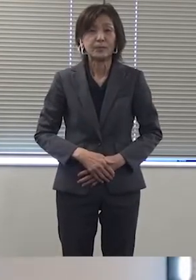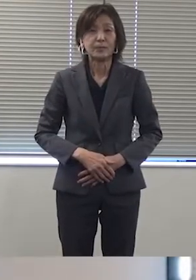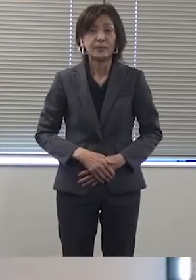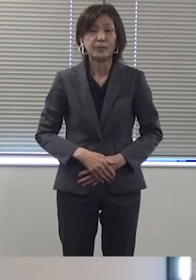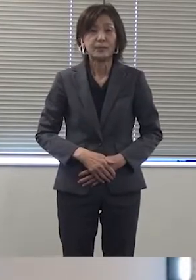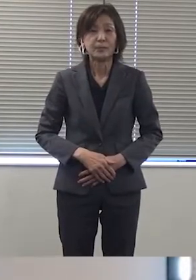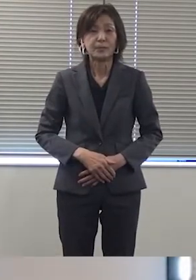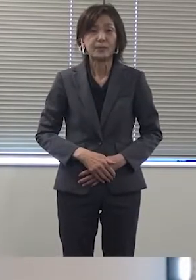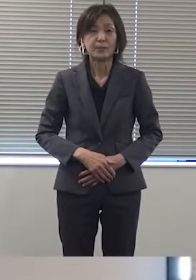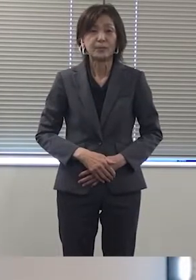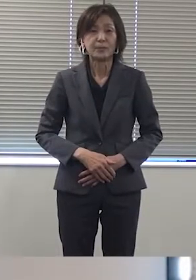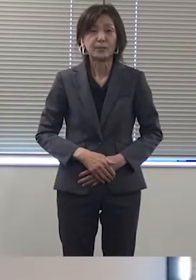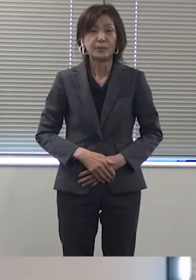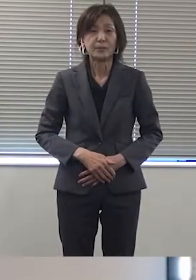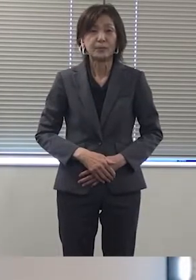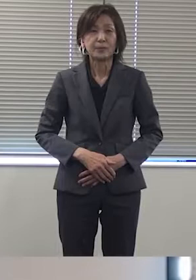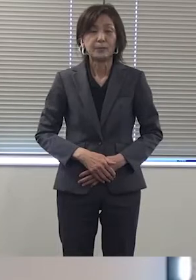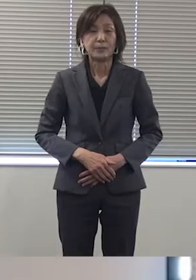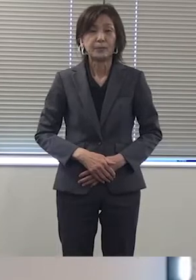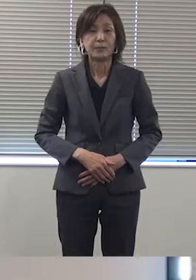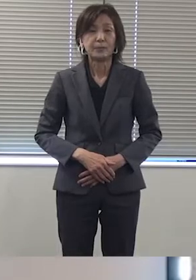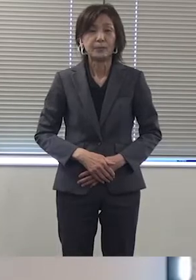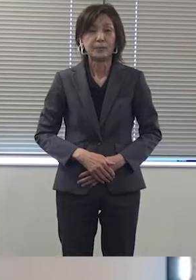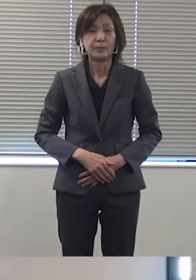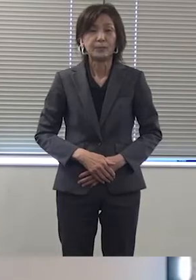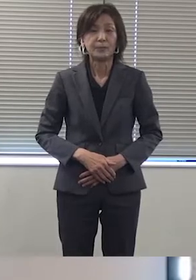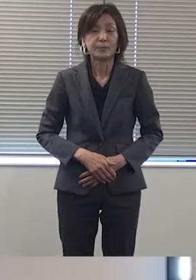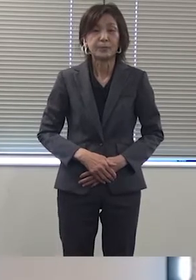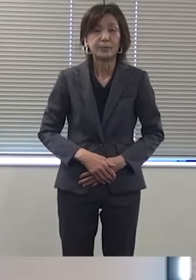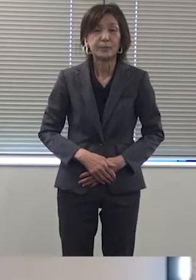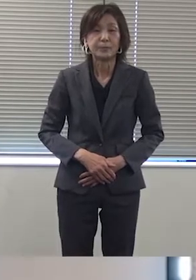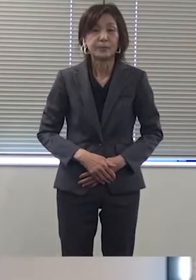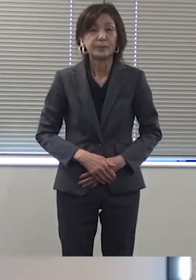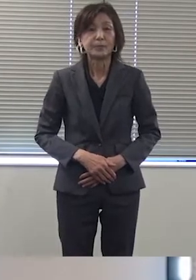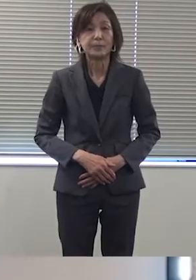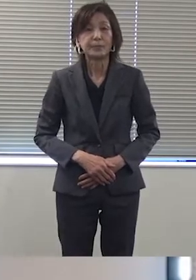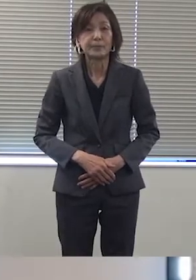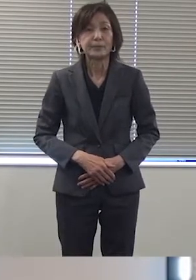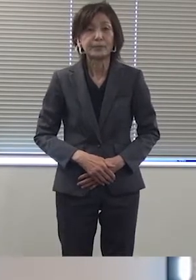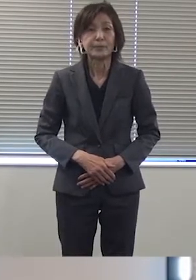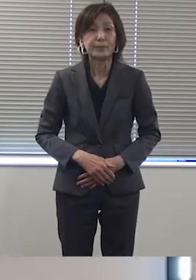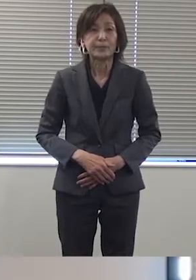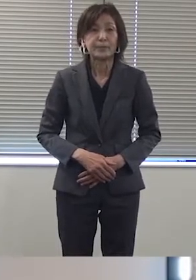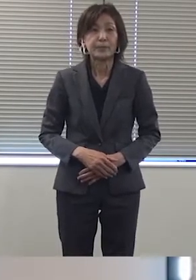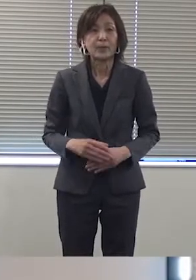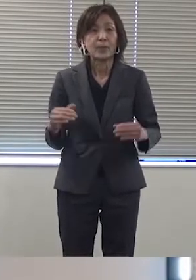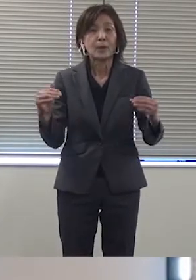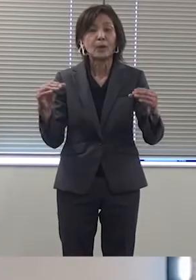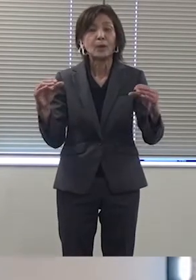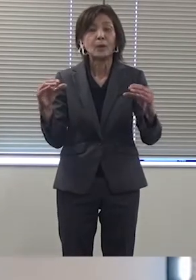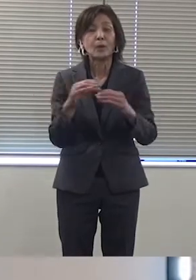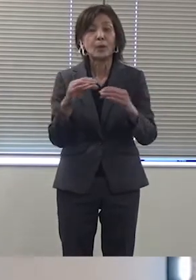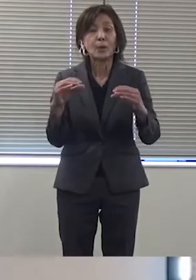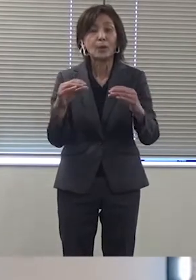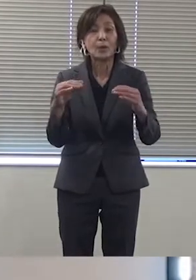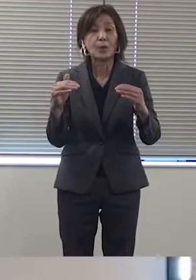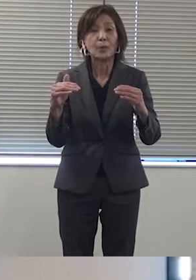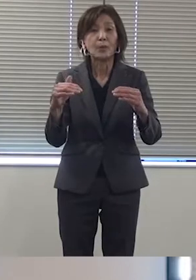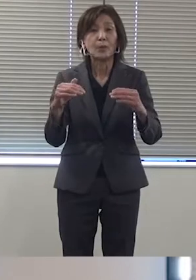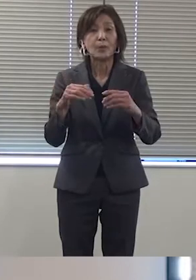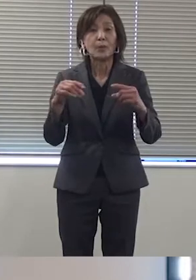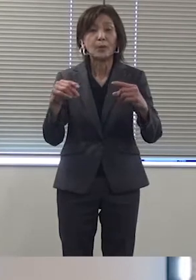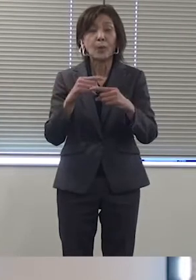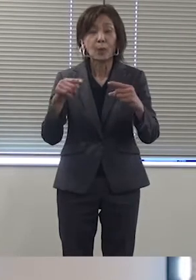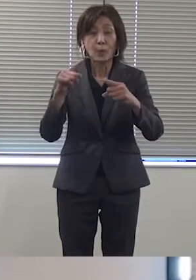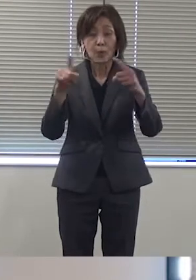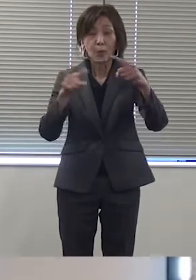両学校4、公共事業等では国の補正予算を活用し、令和4年度から前倒しいたします小中学